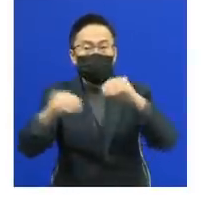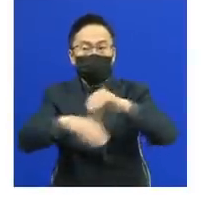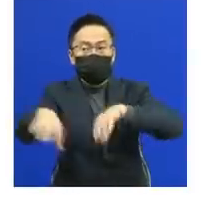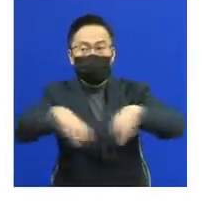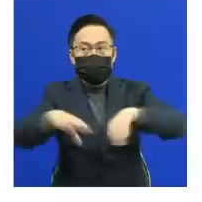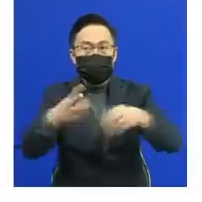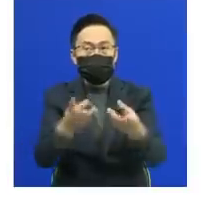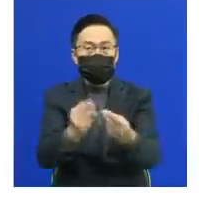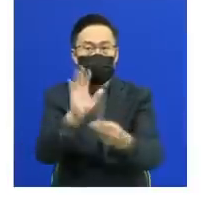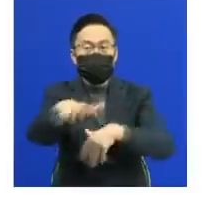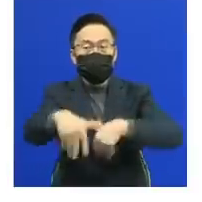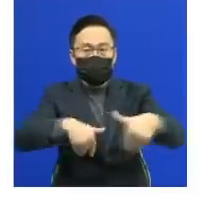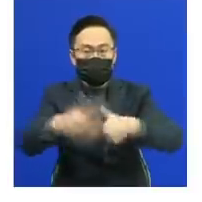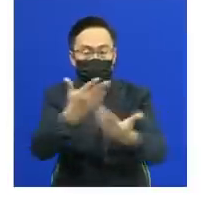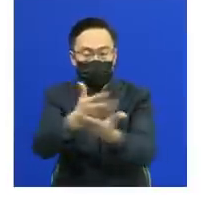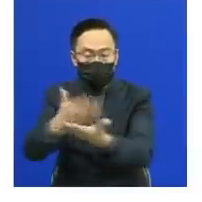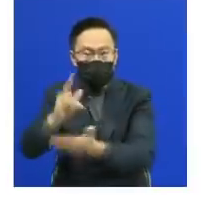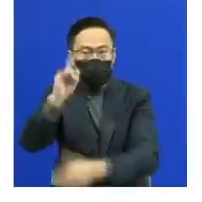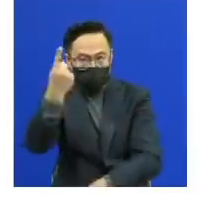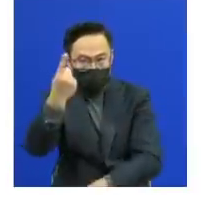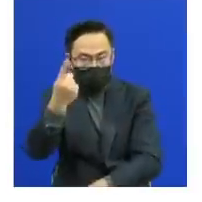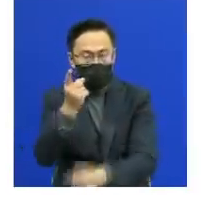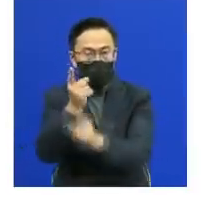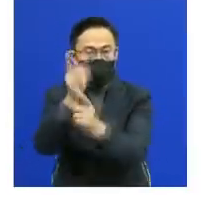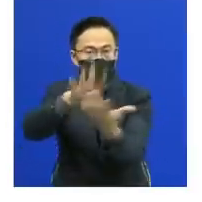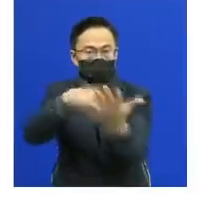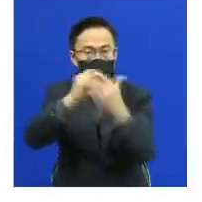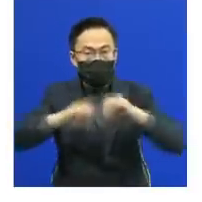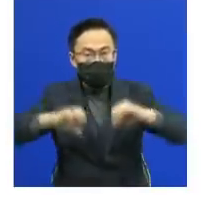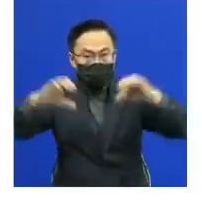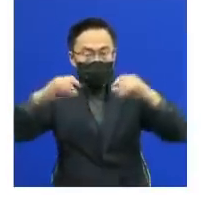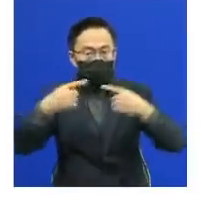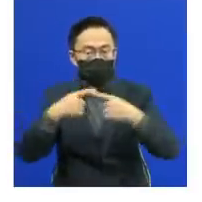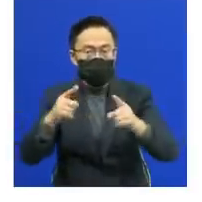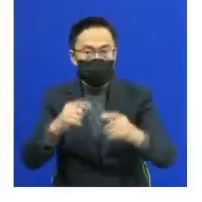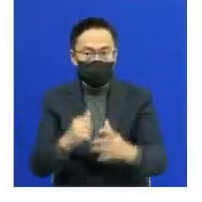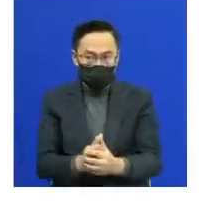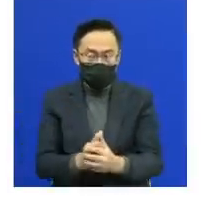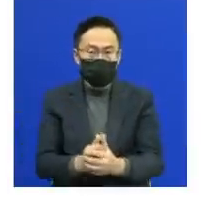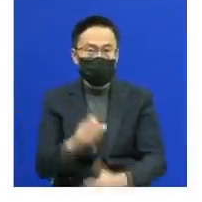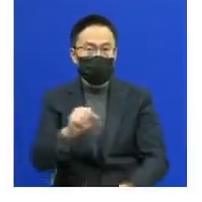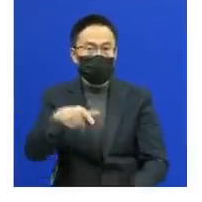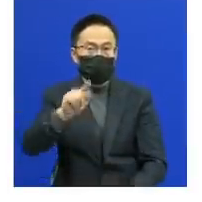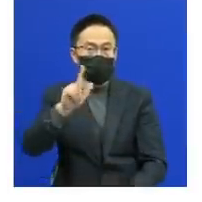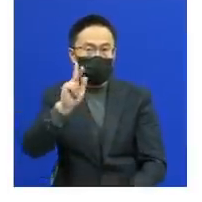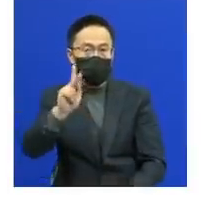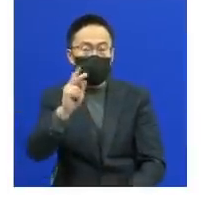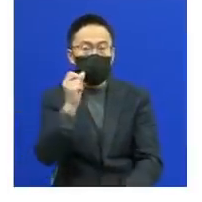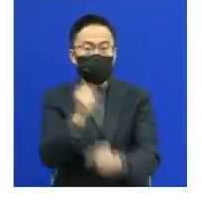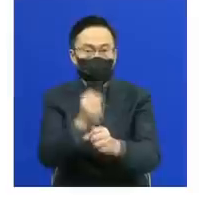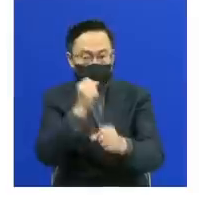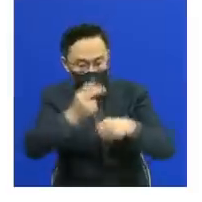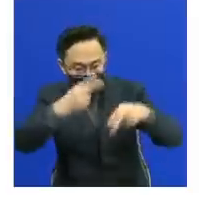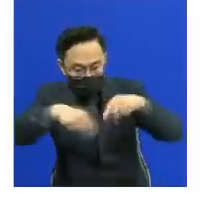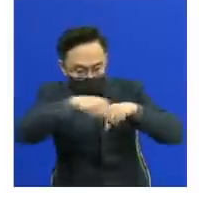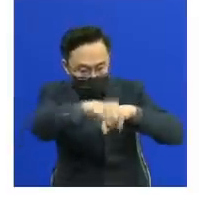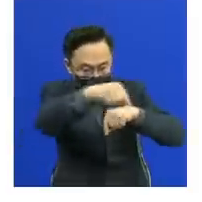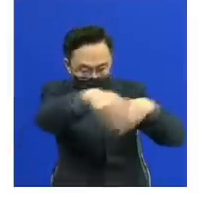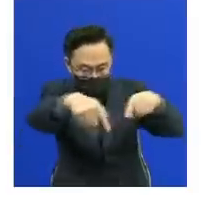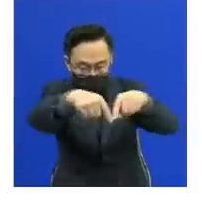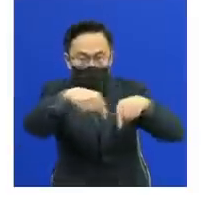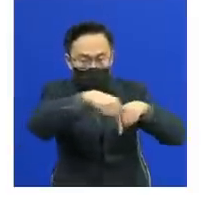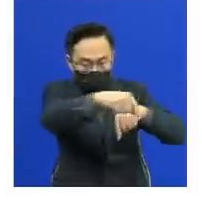ให้ชุมชนตามนโยบายของรัฐบาลทั้งนี้พื้นที่บางส่วนราษฎรแจ้งว่าสปกเข้าทำการสำรวจรังวัดแปลง